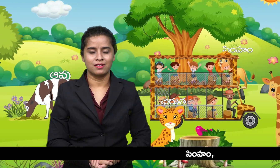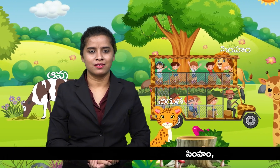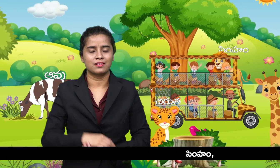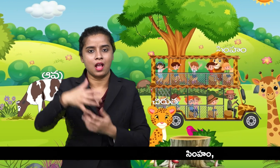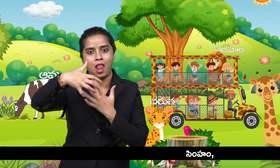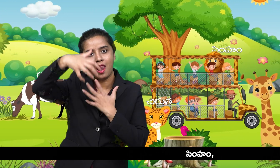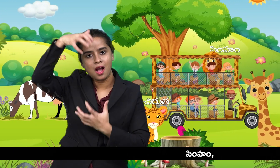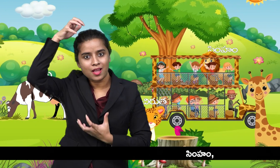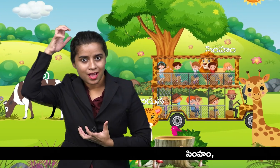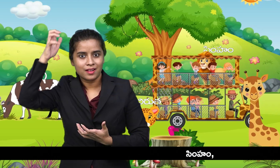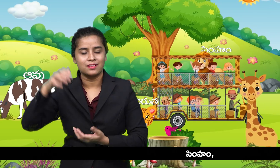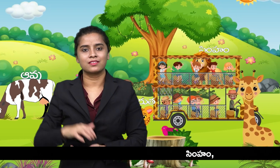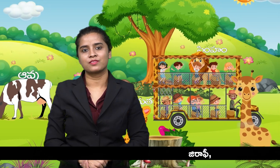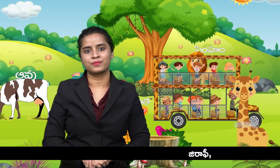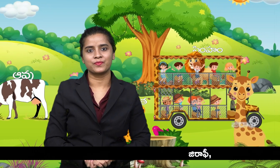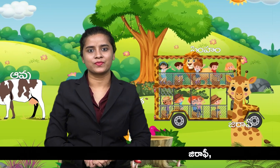సింహం,